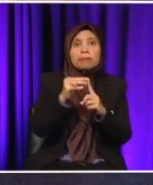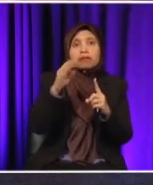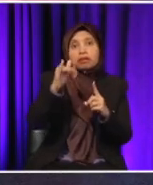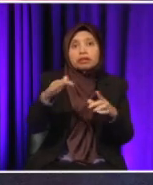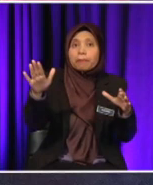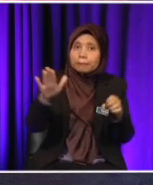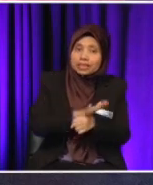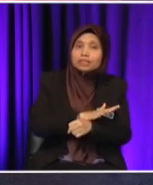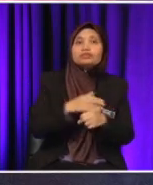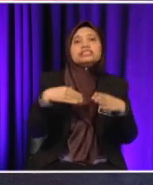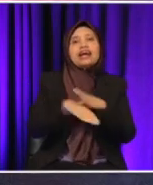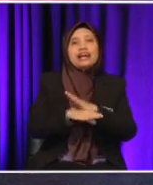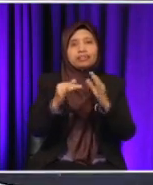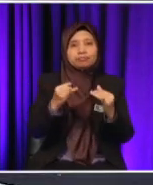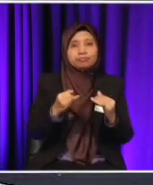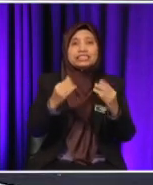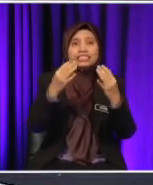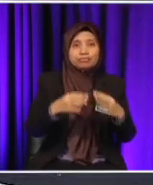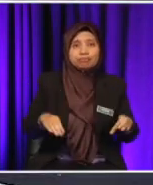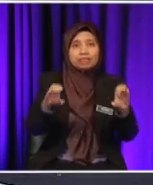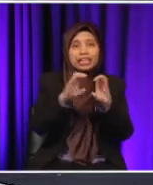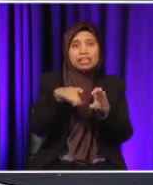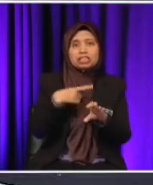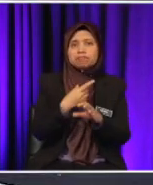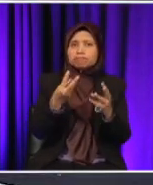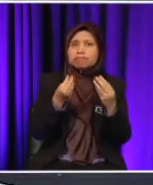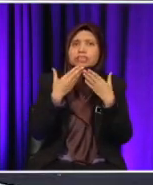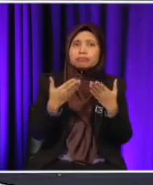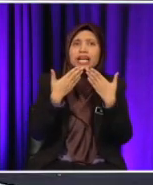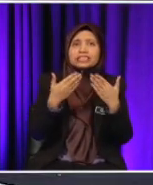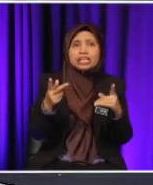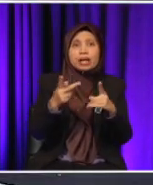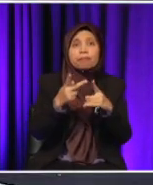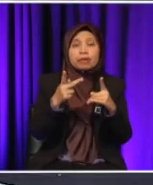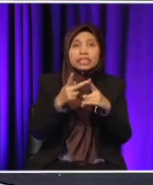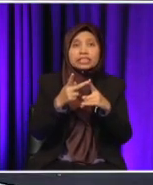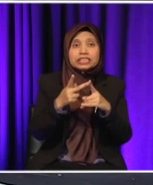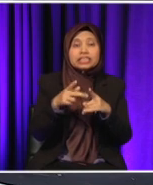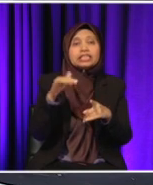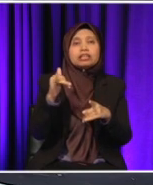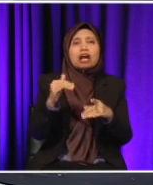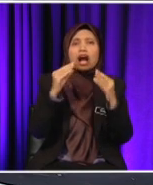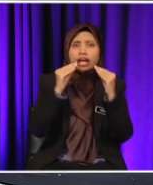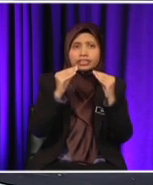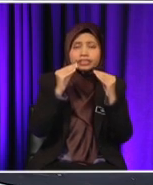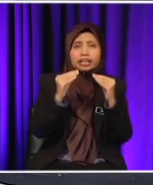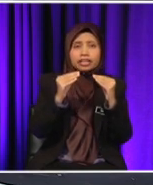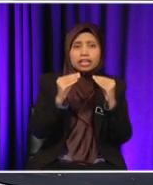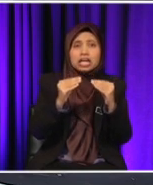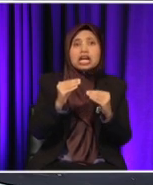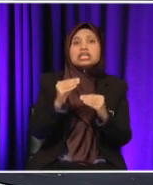dalam ini Terima kasih kita ucapkan kepada guru kita yang mengajar